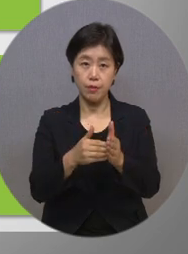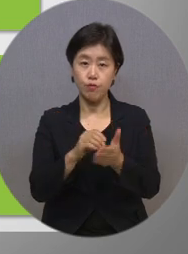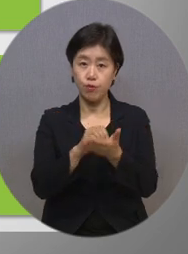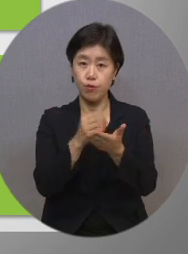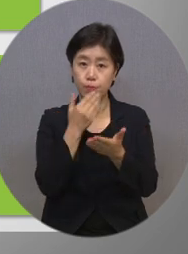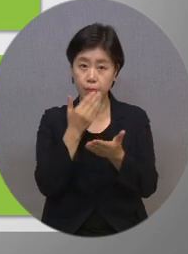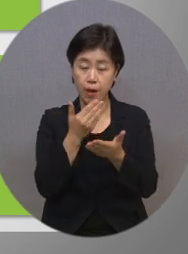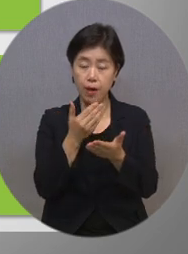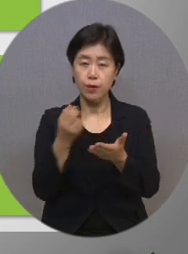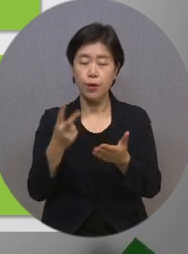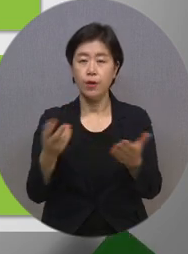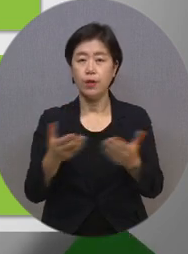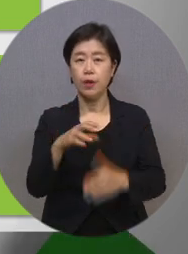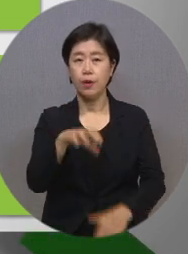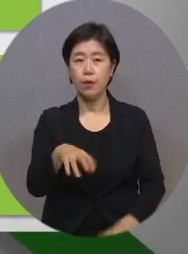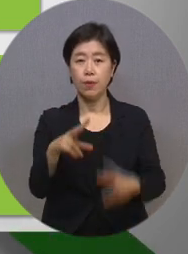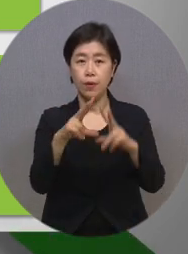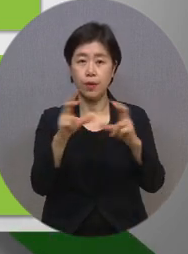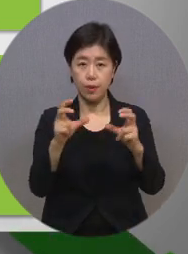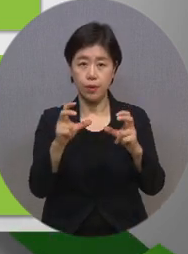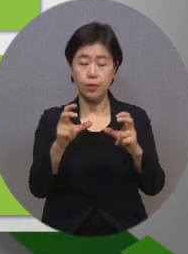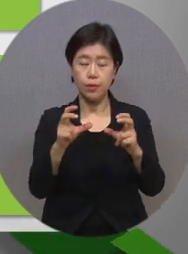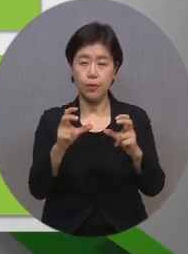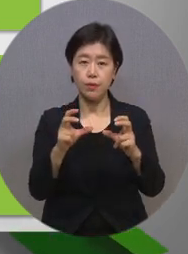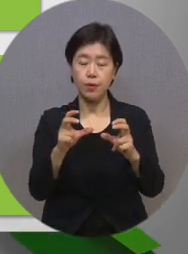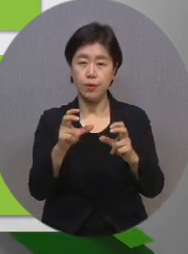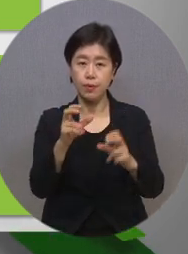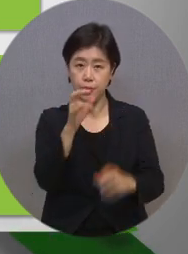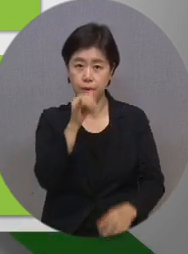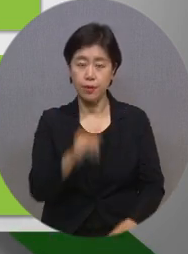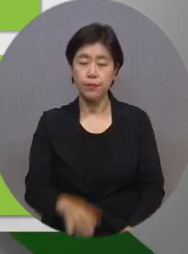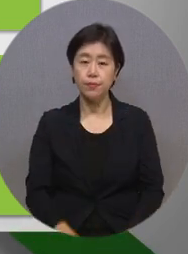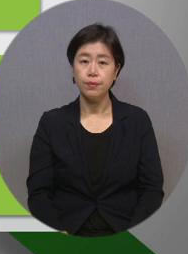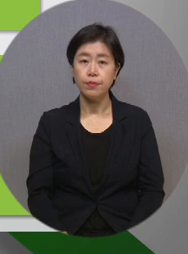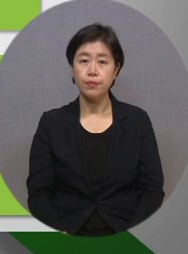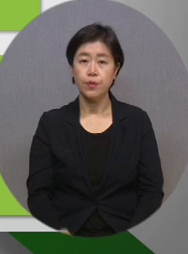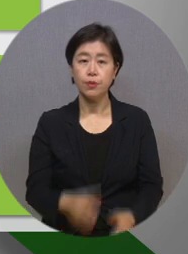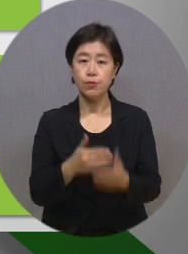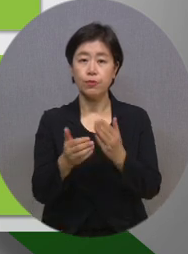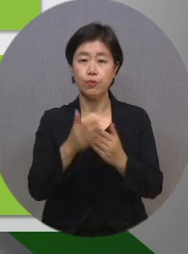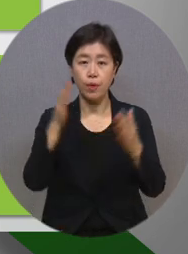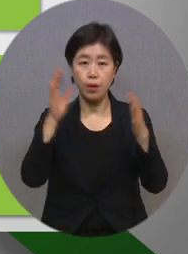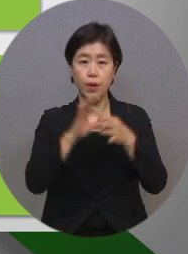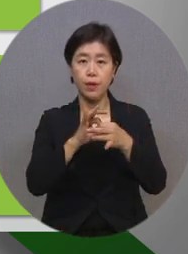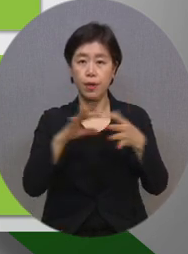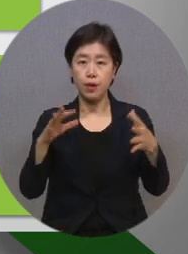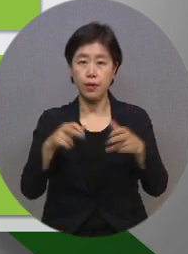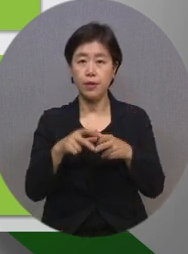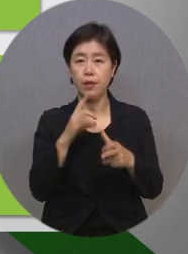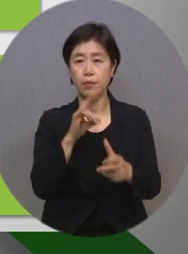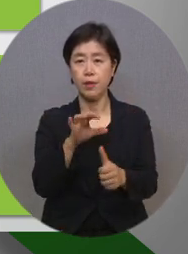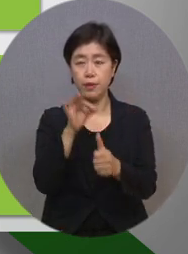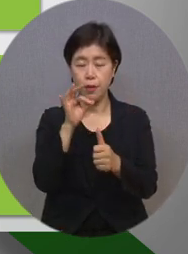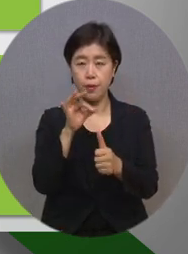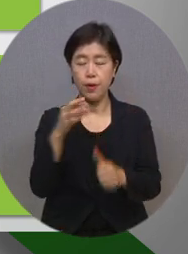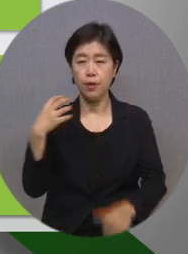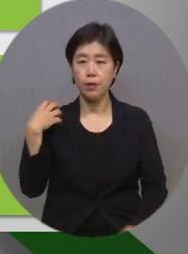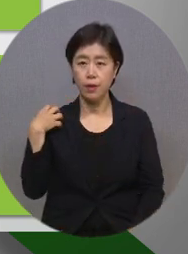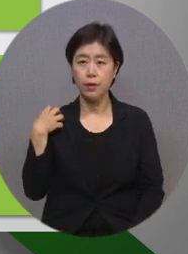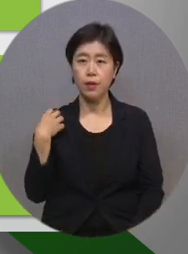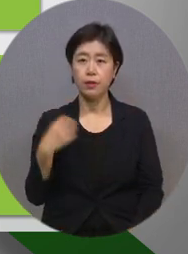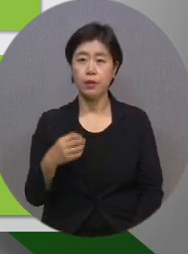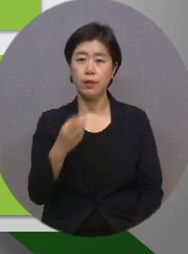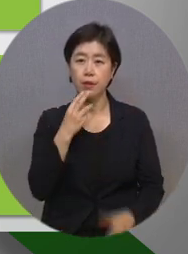근무지는 경기도 성남시입니다. 경력과 학력은 무관하며 장애인만 채용합니다. 담당 지사는